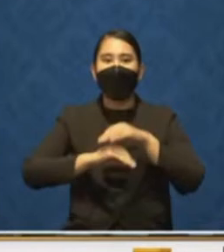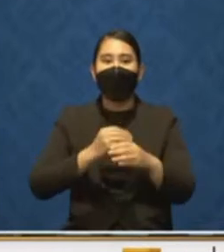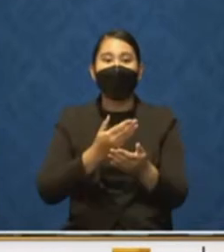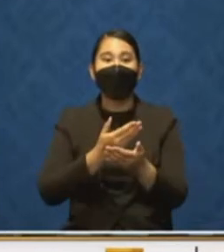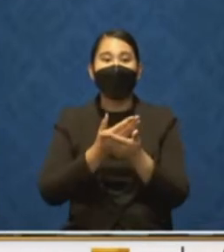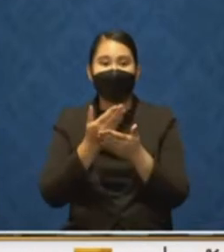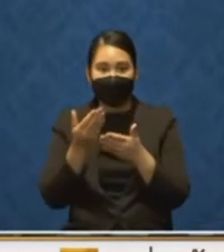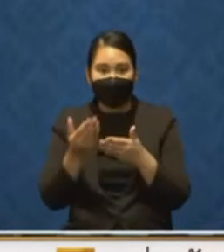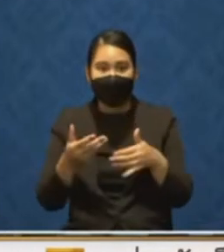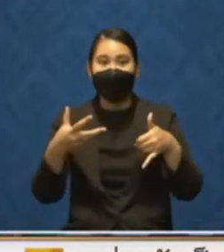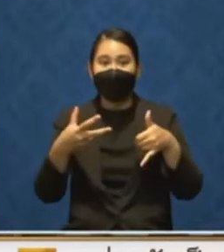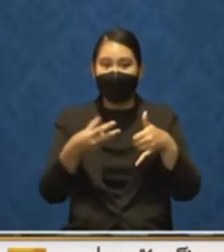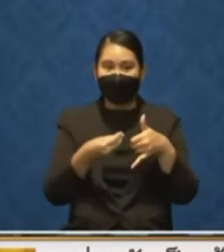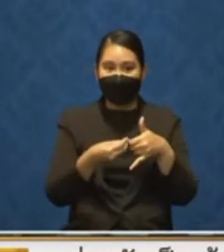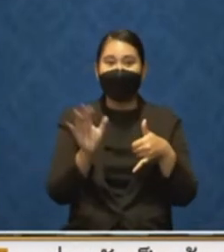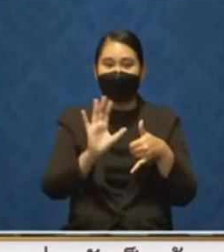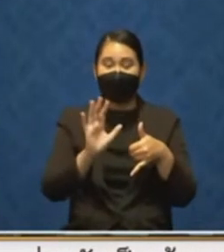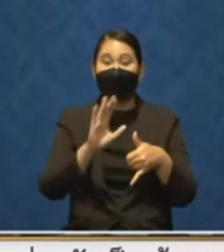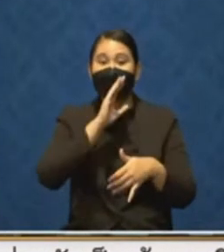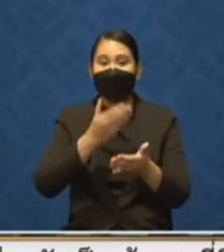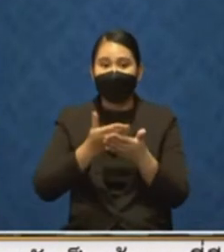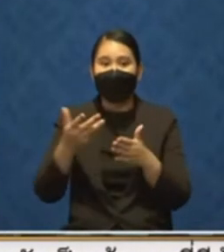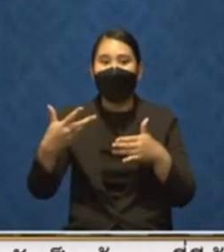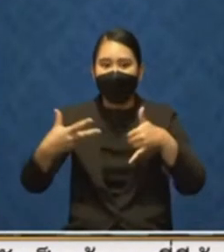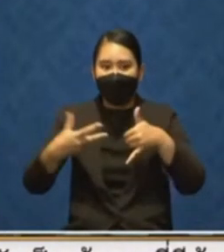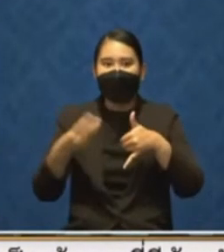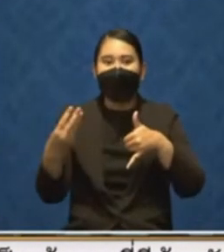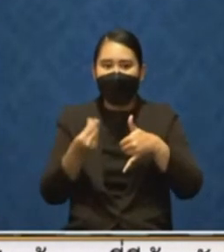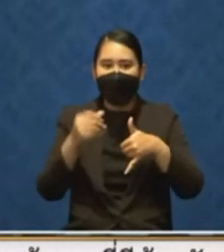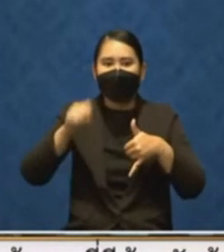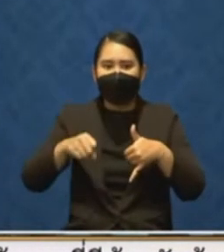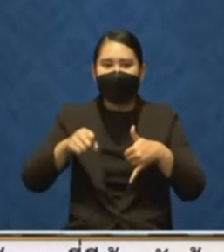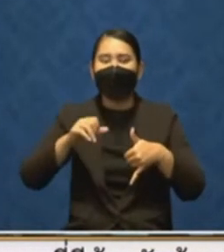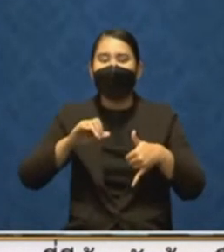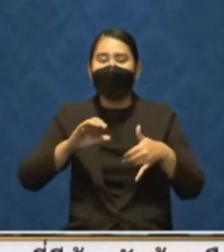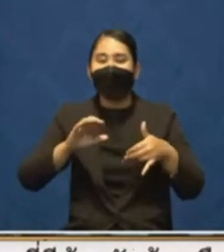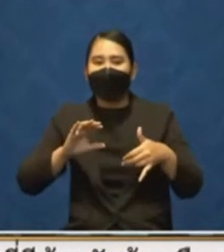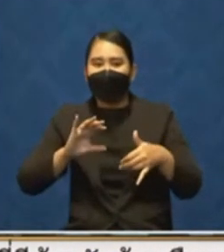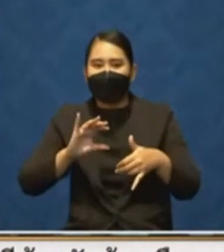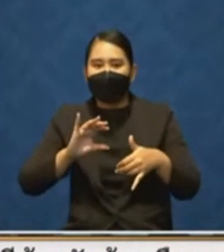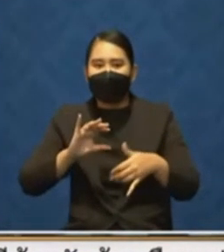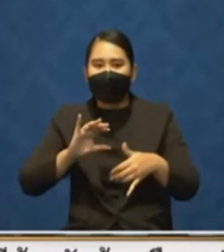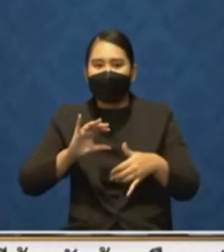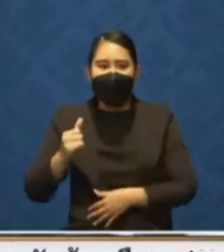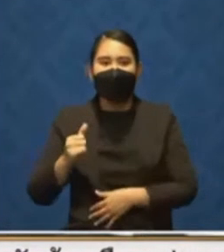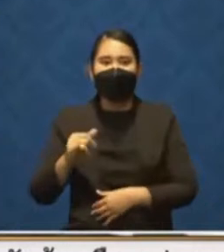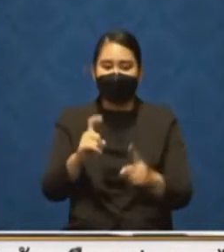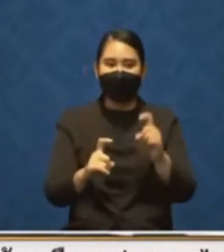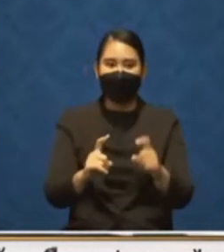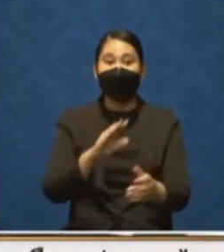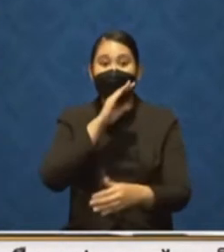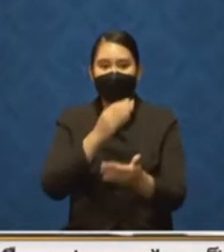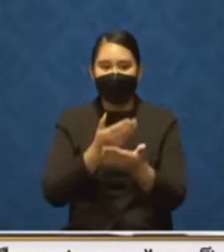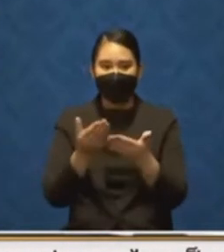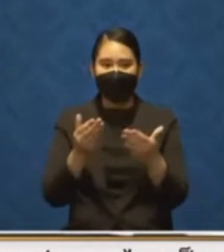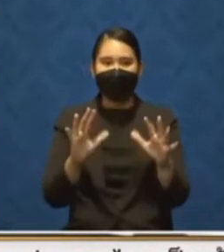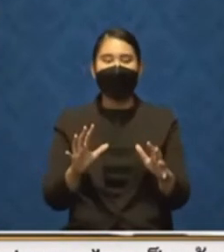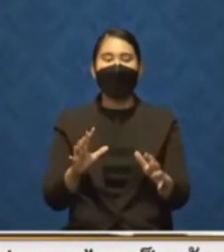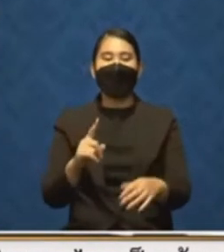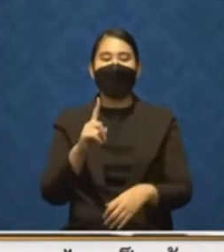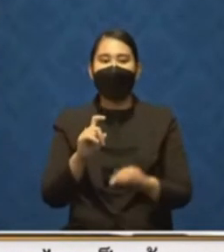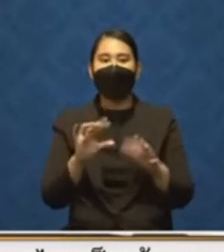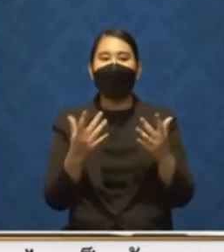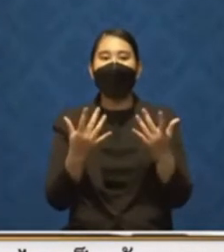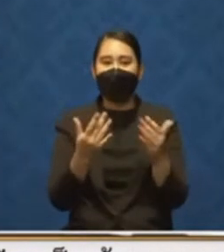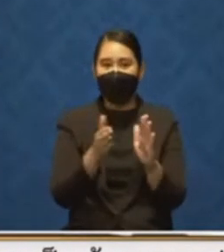ถ้าซื้อวัดศรีในต้องเร็วก็เดี๋ยวคนตายเอา IDไม่ซื้อมันก็ไม่ตายหรอกมันรอหลังตุลาคม